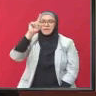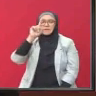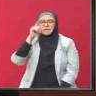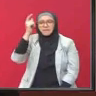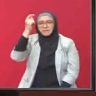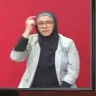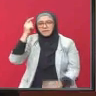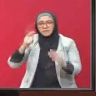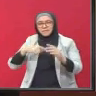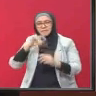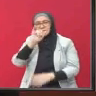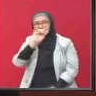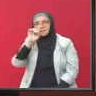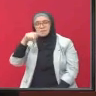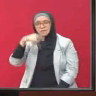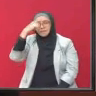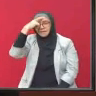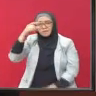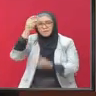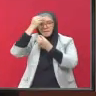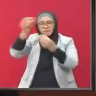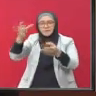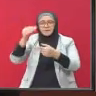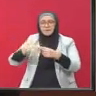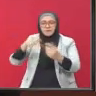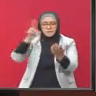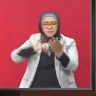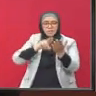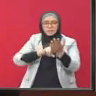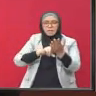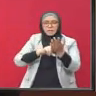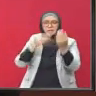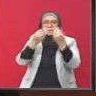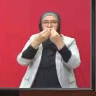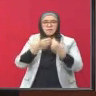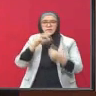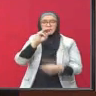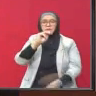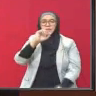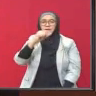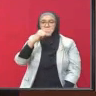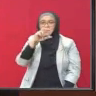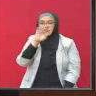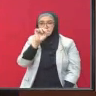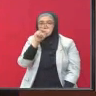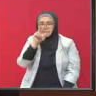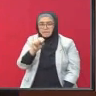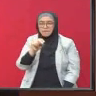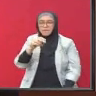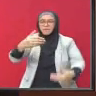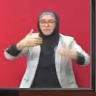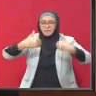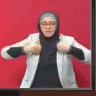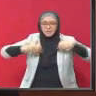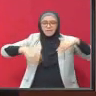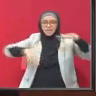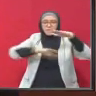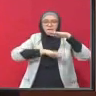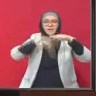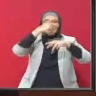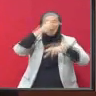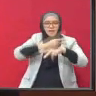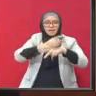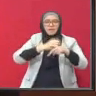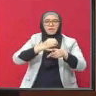untuk makluman ahli yang berhubungan rekodok event majelis gerakan negara ataupun mageran adalah ada di bawah simpanan atau